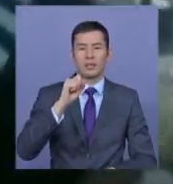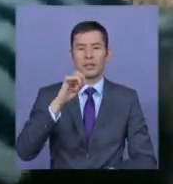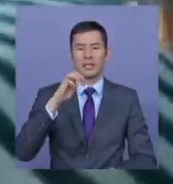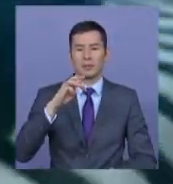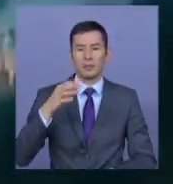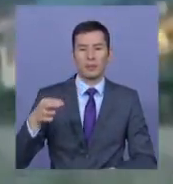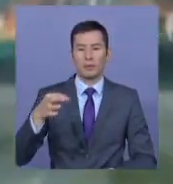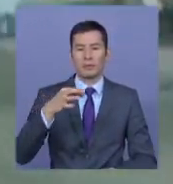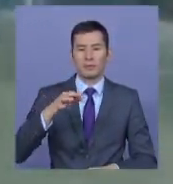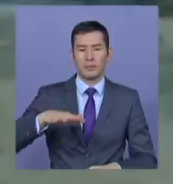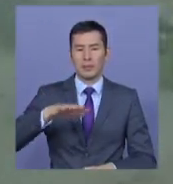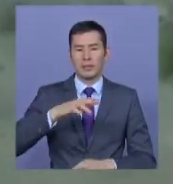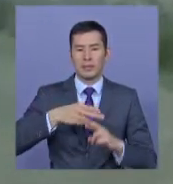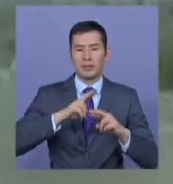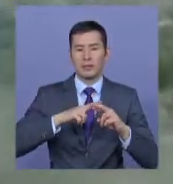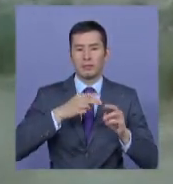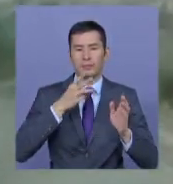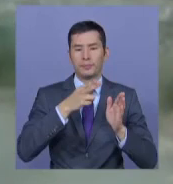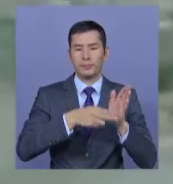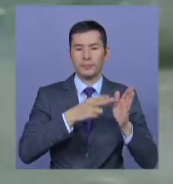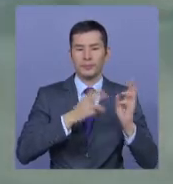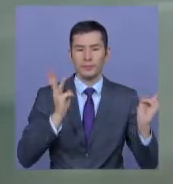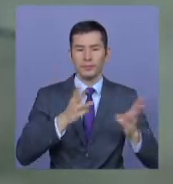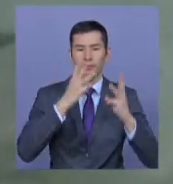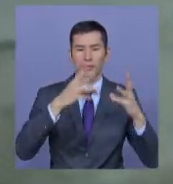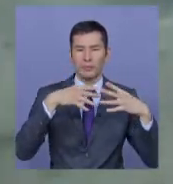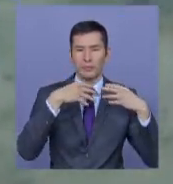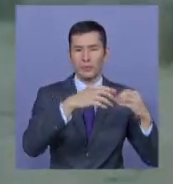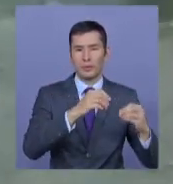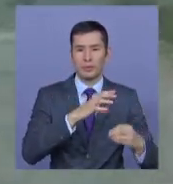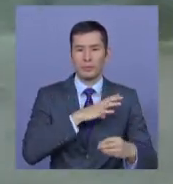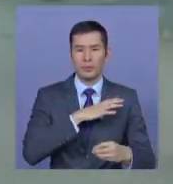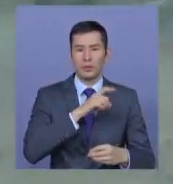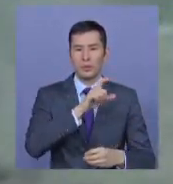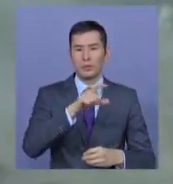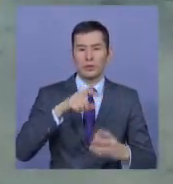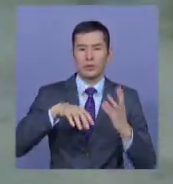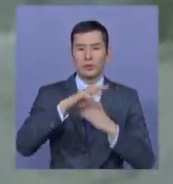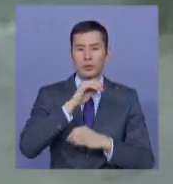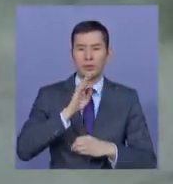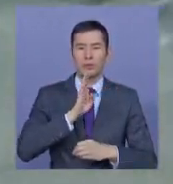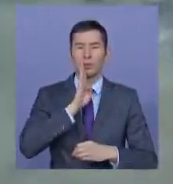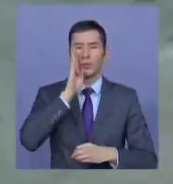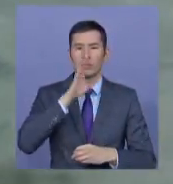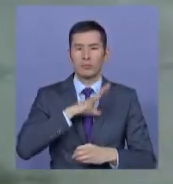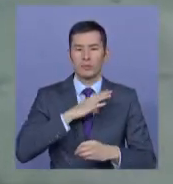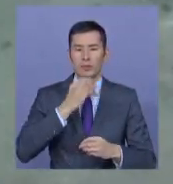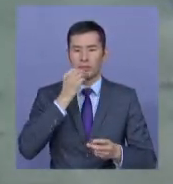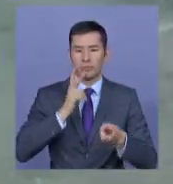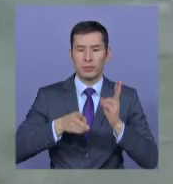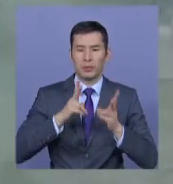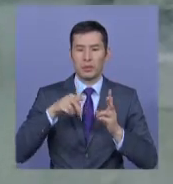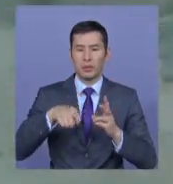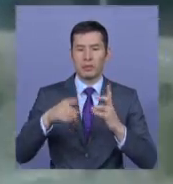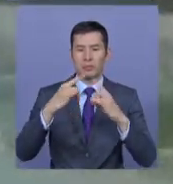алған. Пәкістанның ақпарат агенттіктері таратқан мәлімет бойынша апат жолаушылар өздері үшін таңғы ас дайында уақытында газ балонының